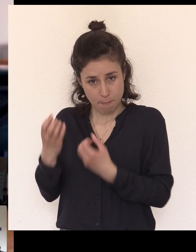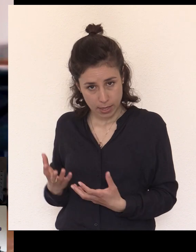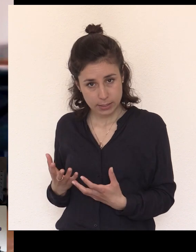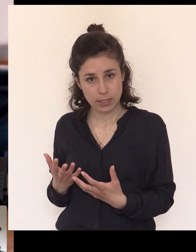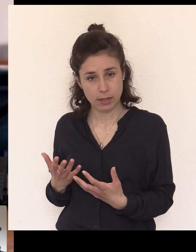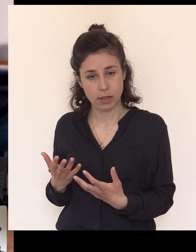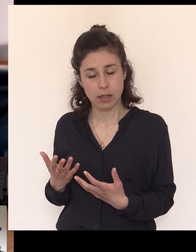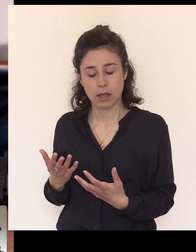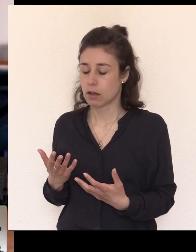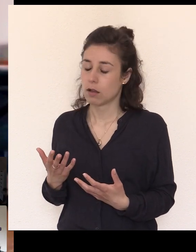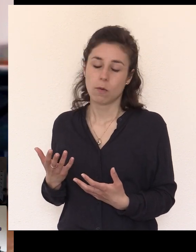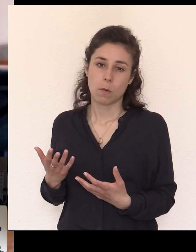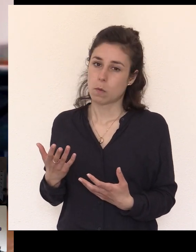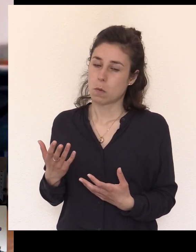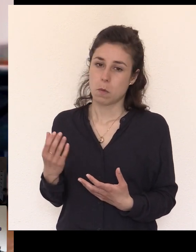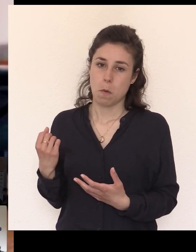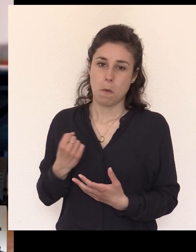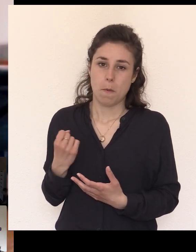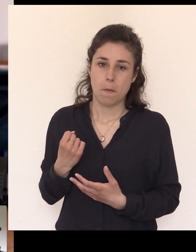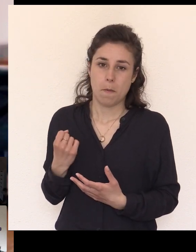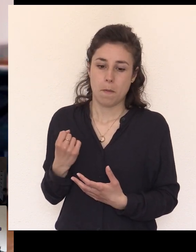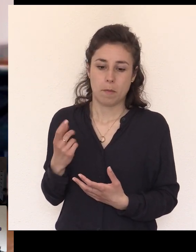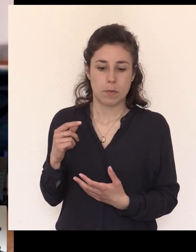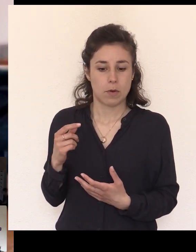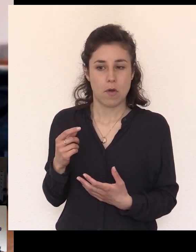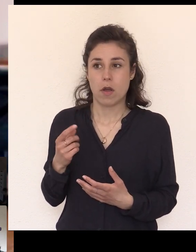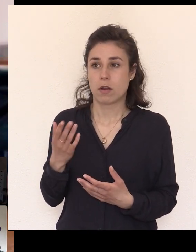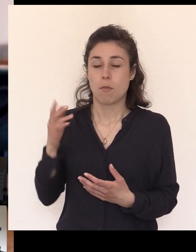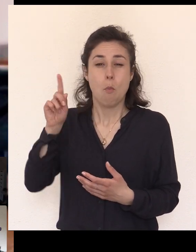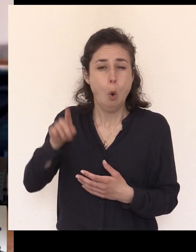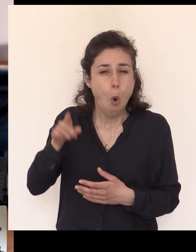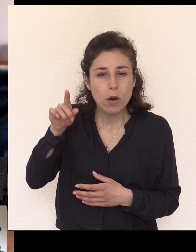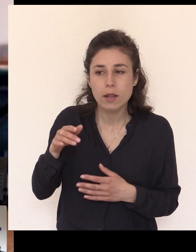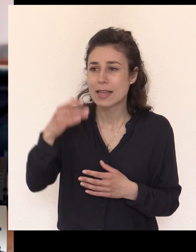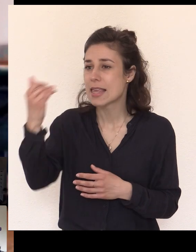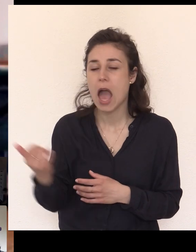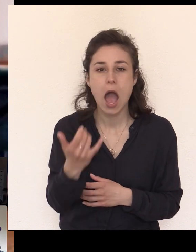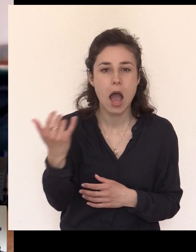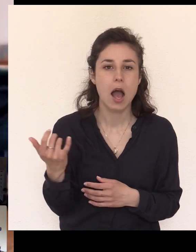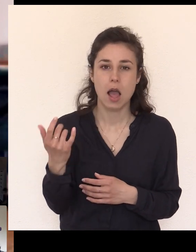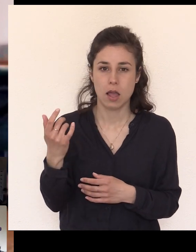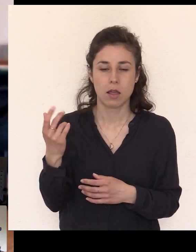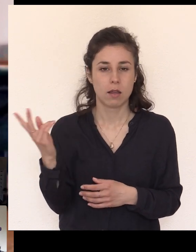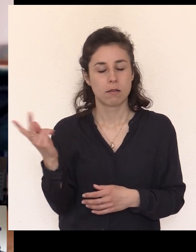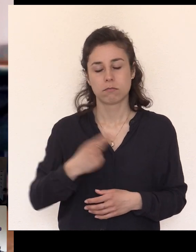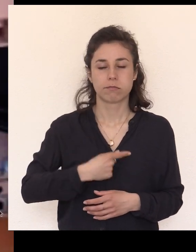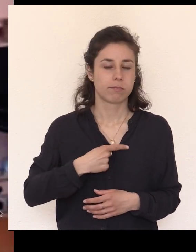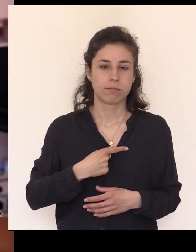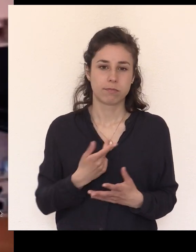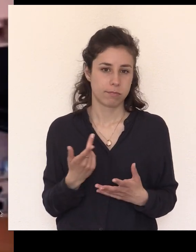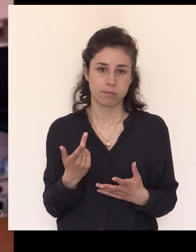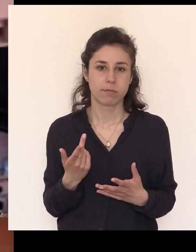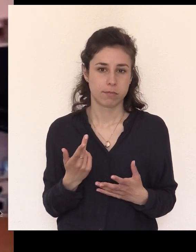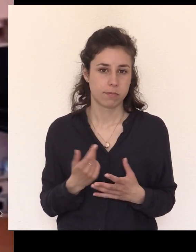gewesen wäre, hätte mich das monatelang, jahrelang